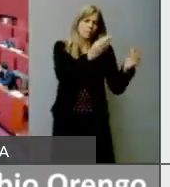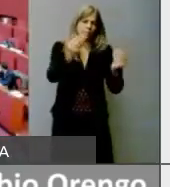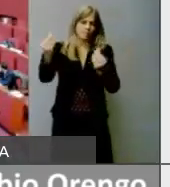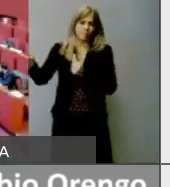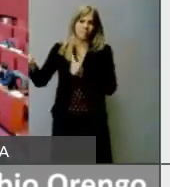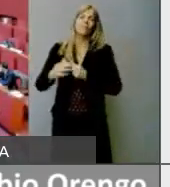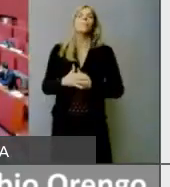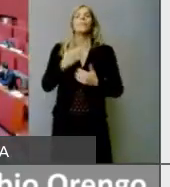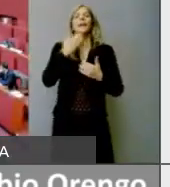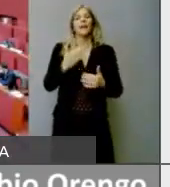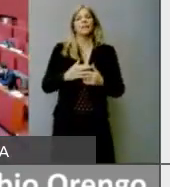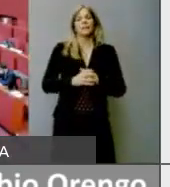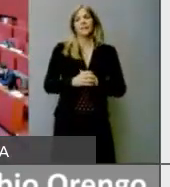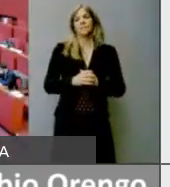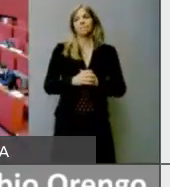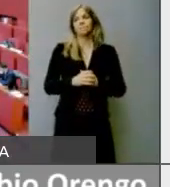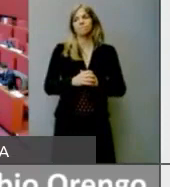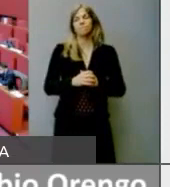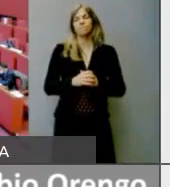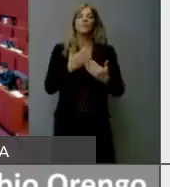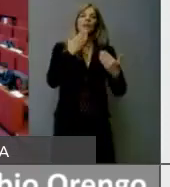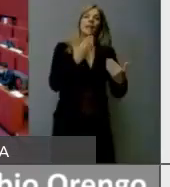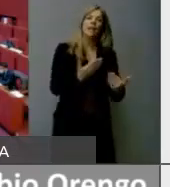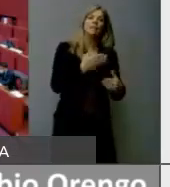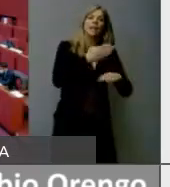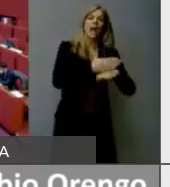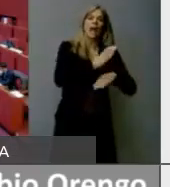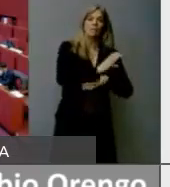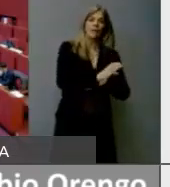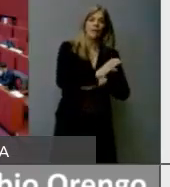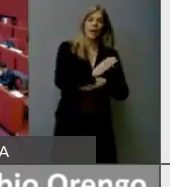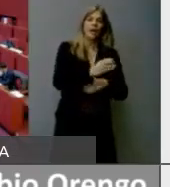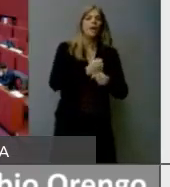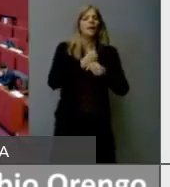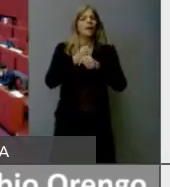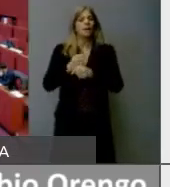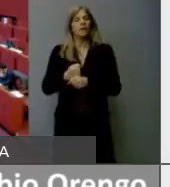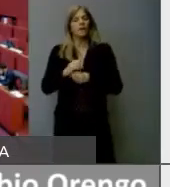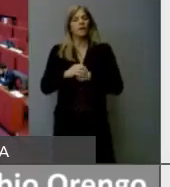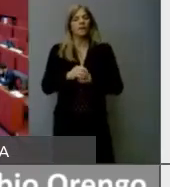Panella, do la parola alla consigliera Fontana, iscritta a parlare. Prego.